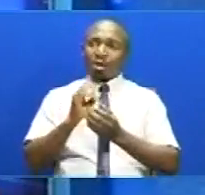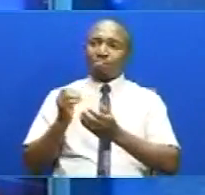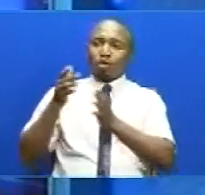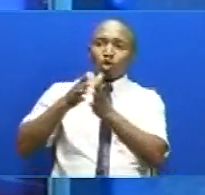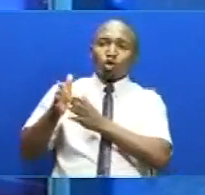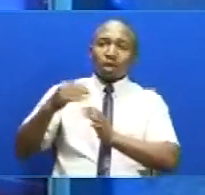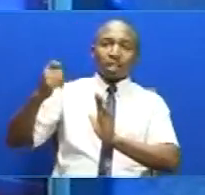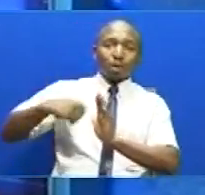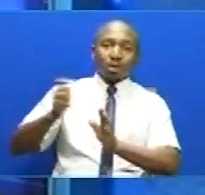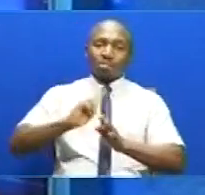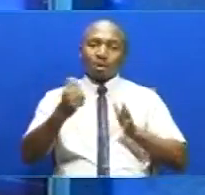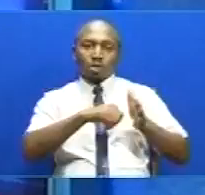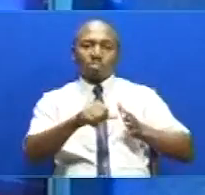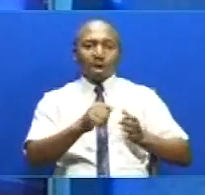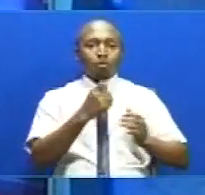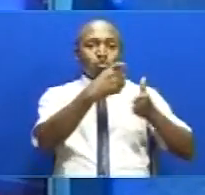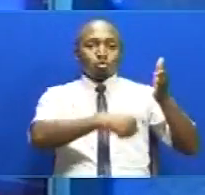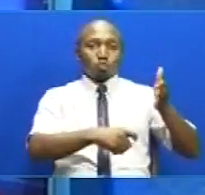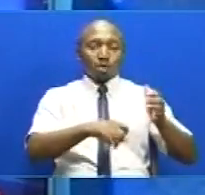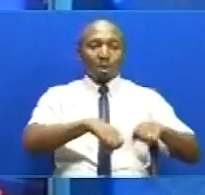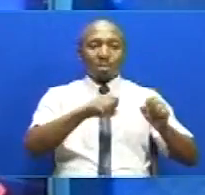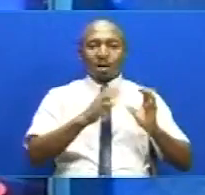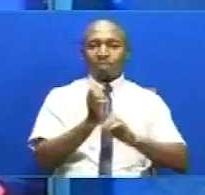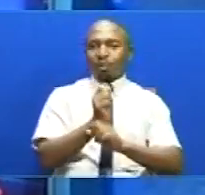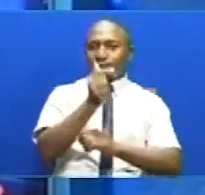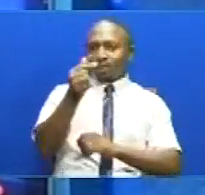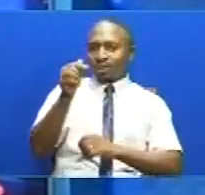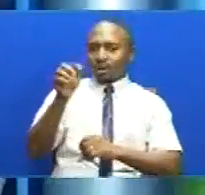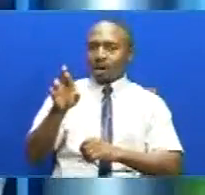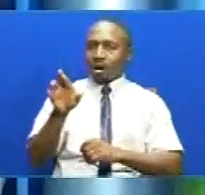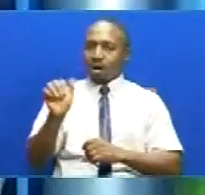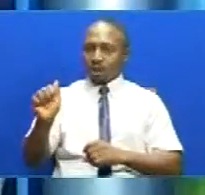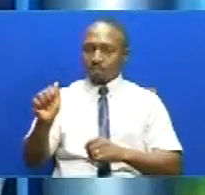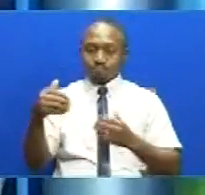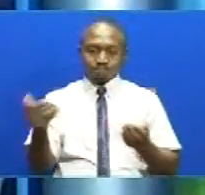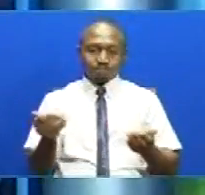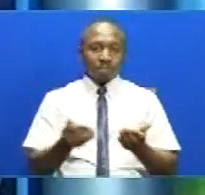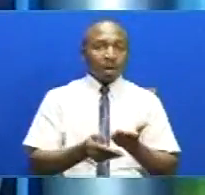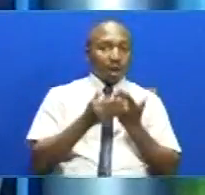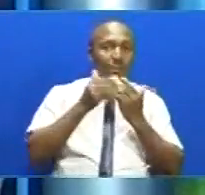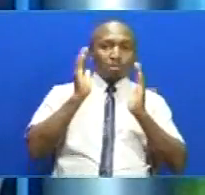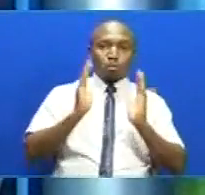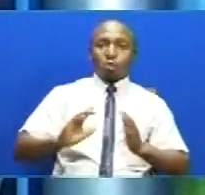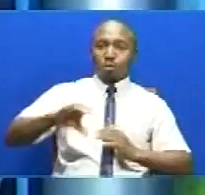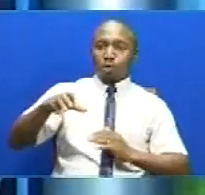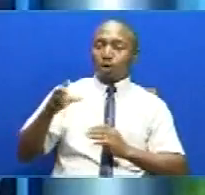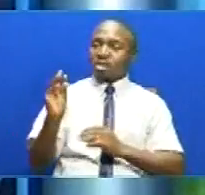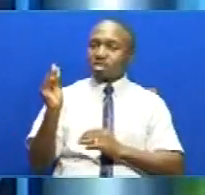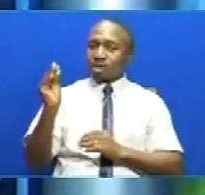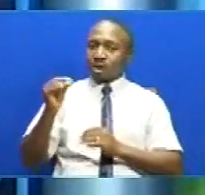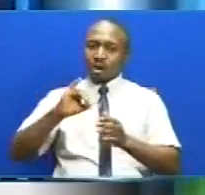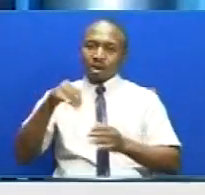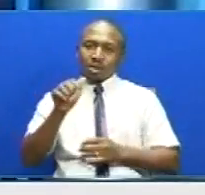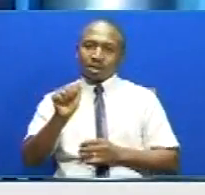kiwandani bila kulipiwa ushuru wa Mamlaka ya Mapato Nchini TRA. Kaimu mkuu wa mkoa wa Shinyanga